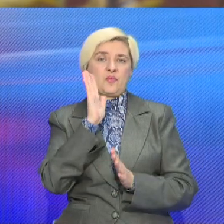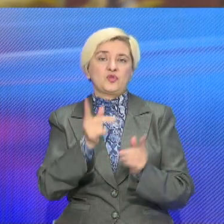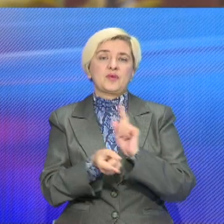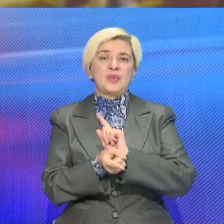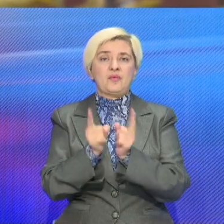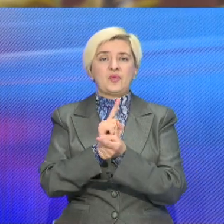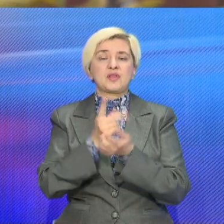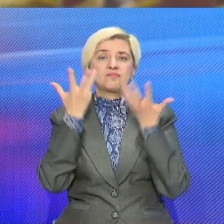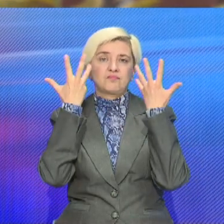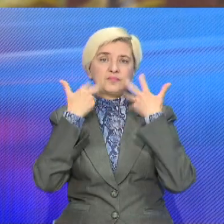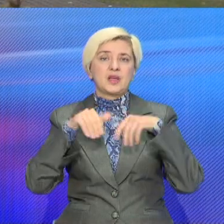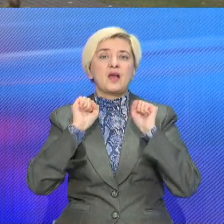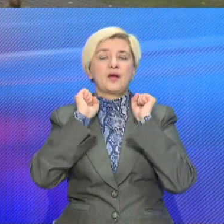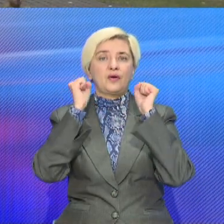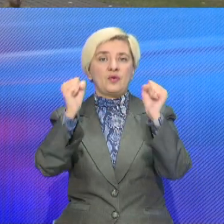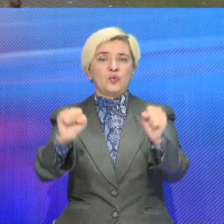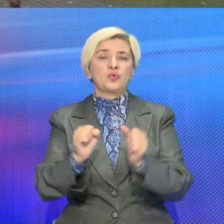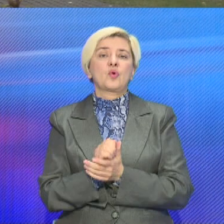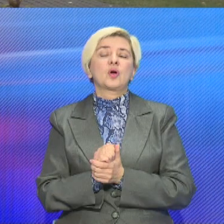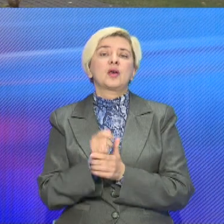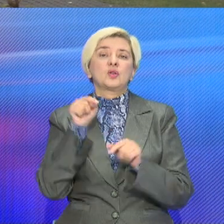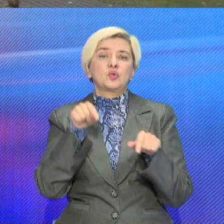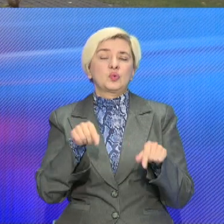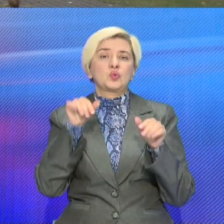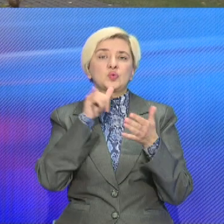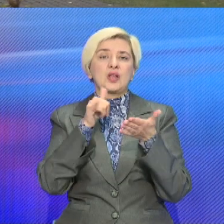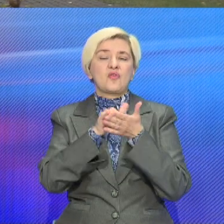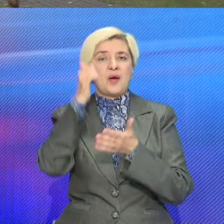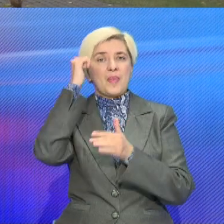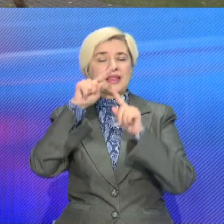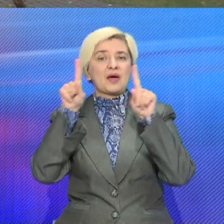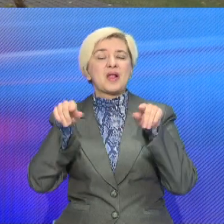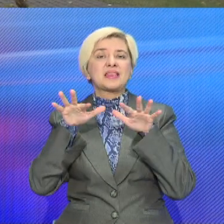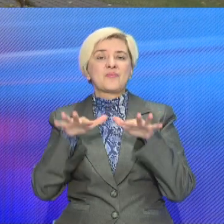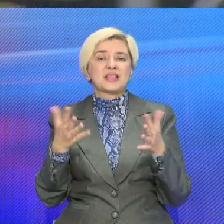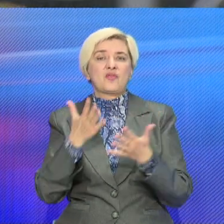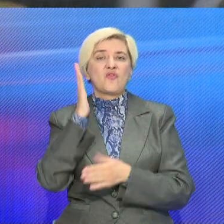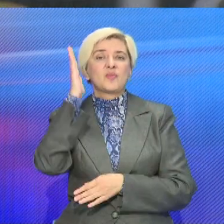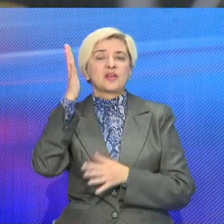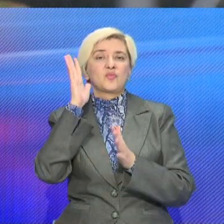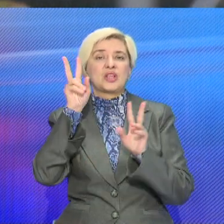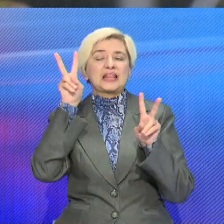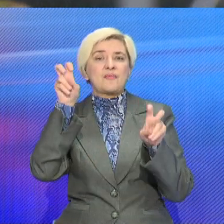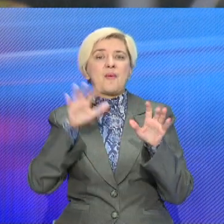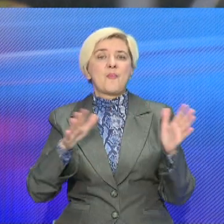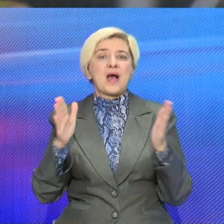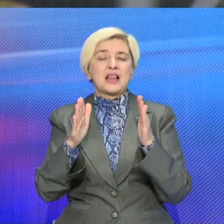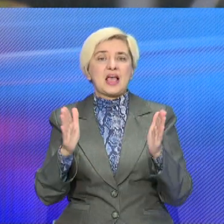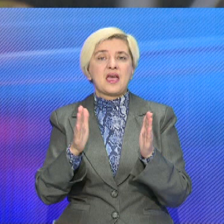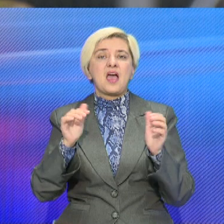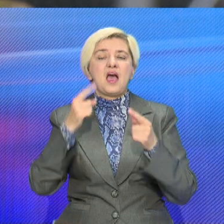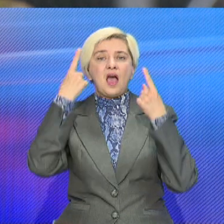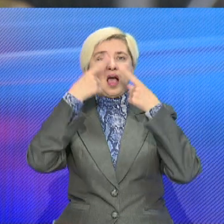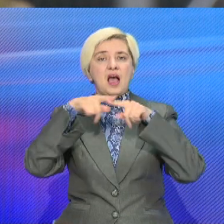райскі куток. Цяпер тут установлена памятная таблічка, на месцы якой у перспектыве з'явіцца тэматычная малая архітэктурная